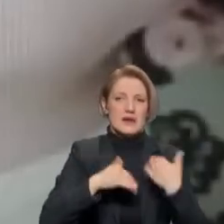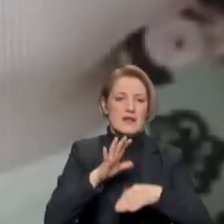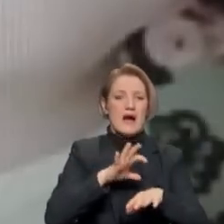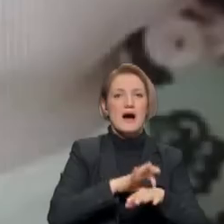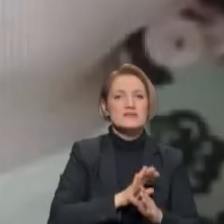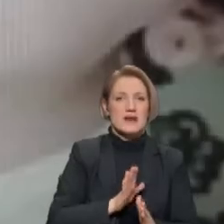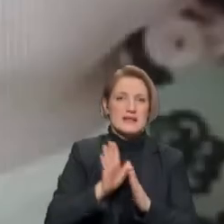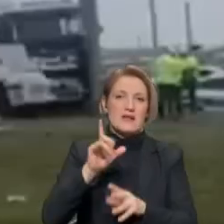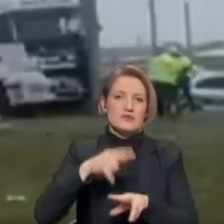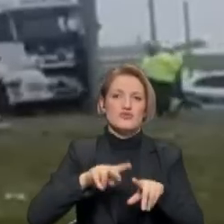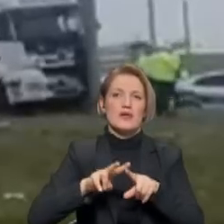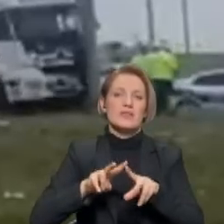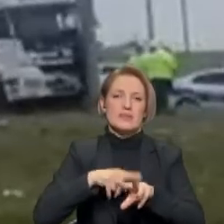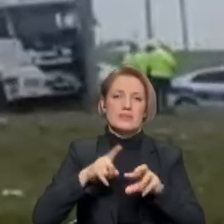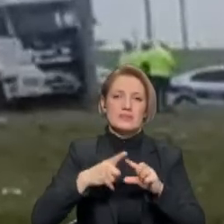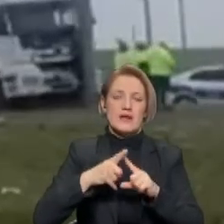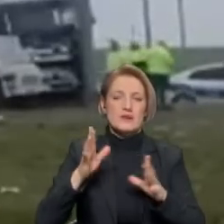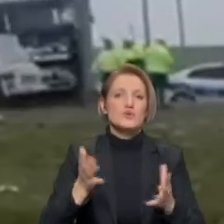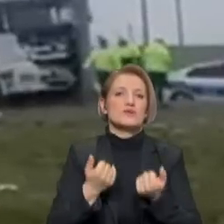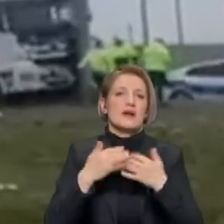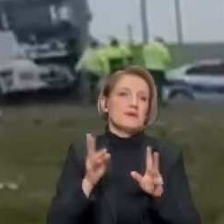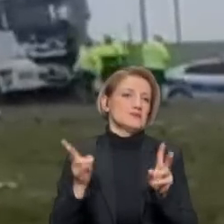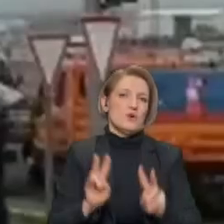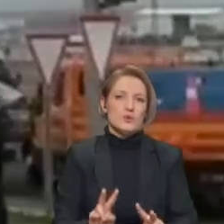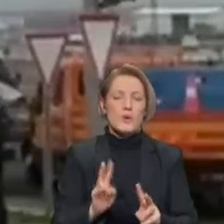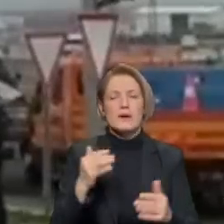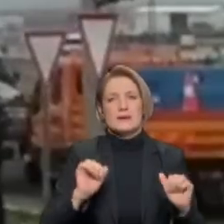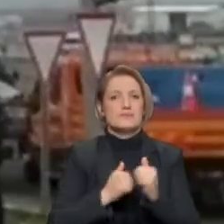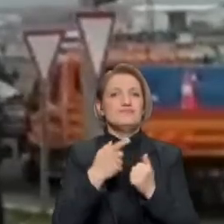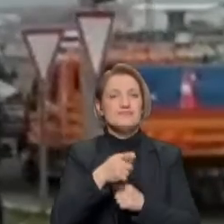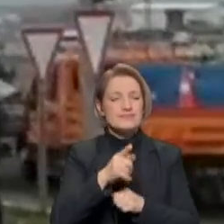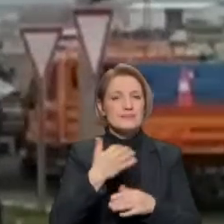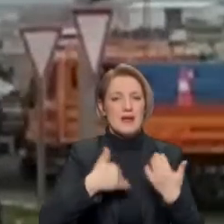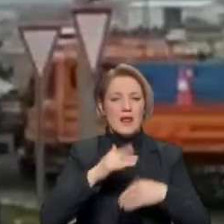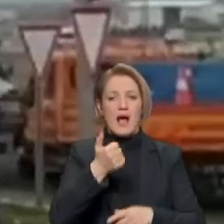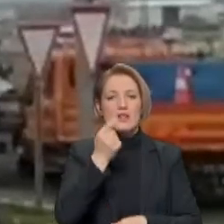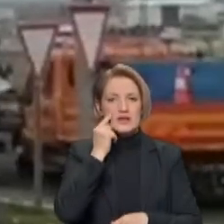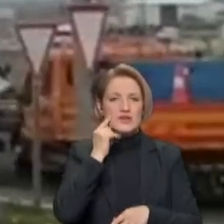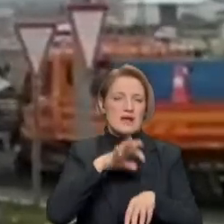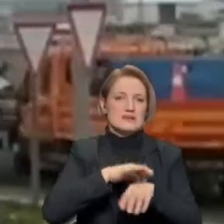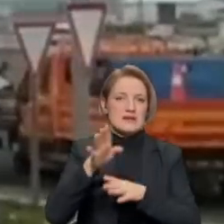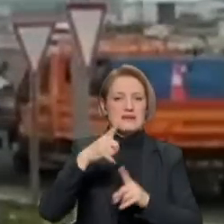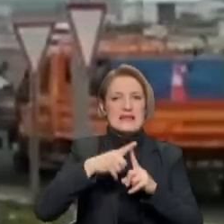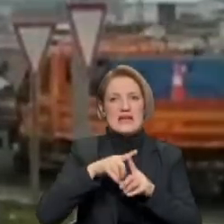Hastaneye kaldırılan Cennet kurtarılamadı. Kazada yaralanan 6 kişi hastanede tedavi altında.